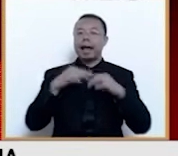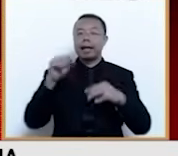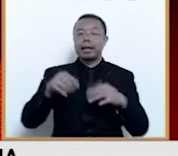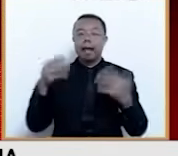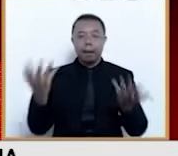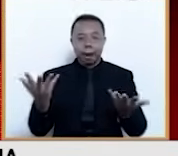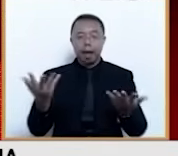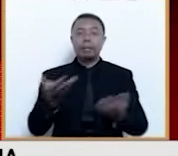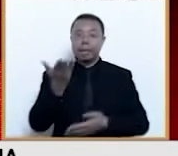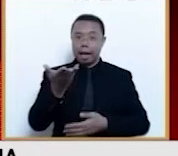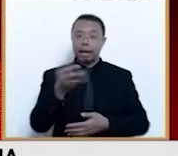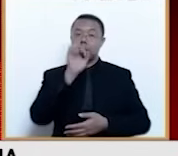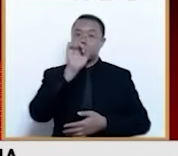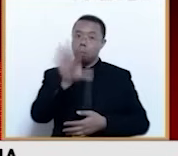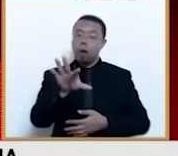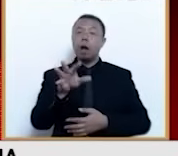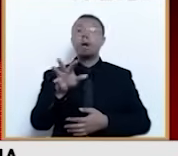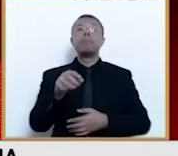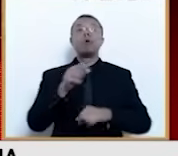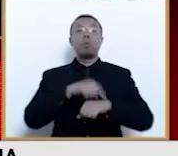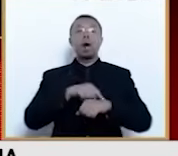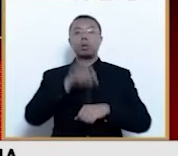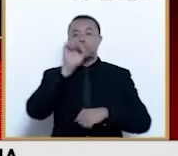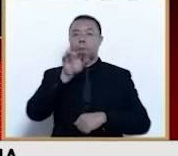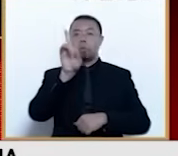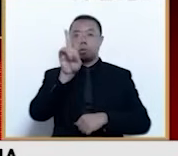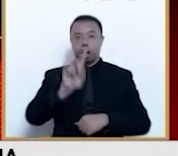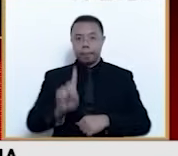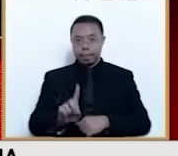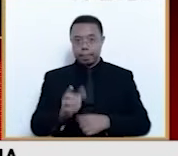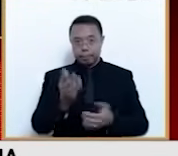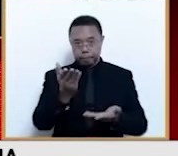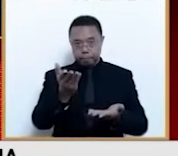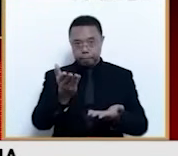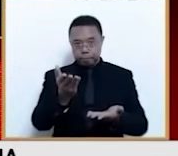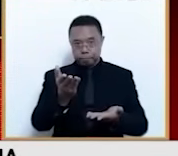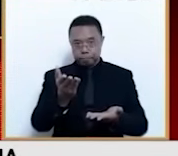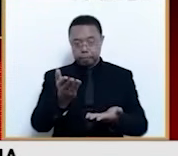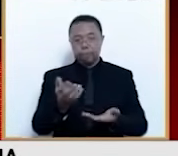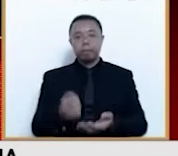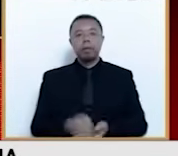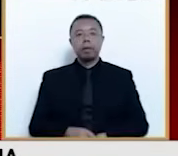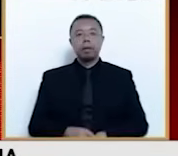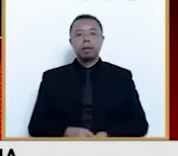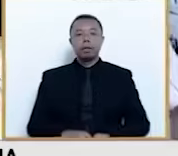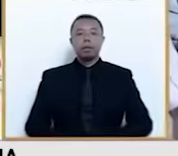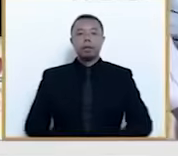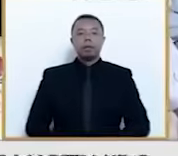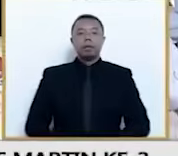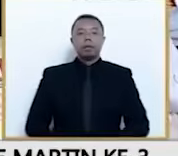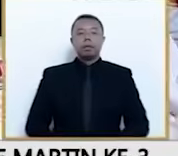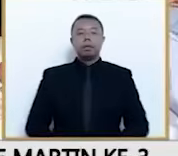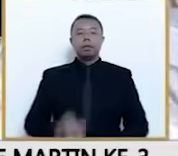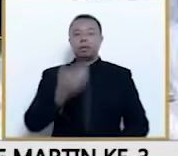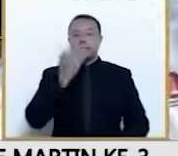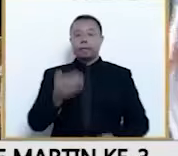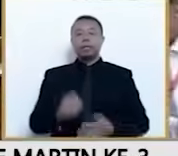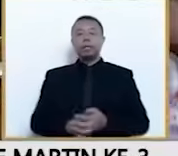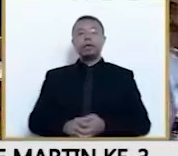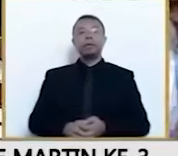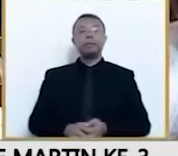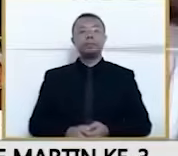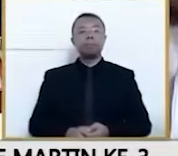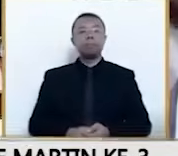agraria? Silakan dijawab, waktunya 2 menit sejak Bapak memberikan jawaban, kami persilakan. Baik, terima kasih.